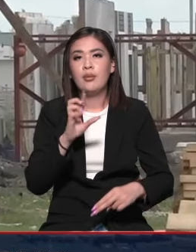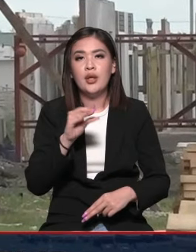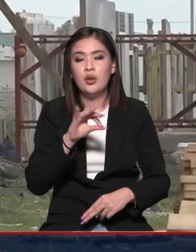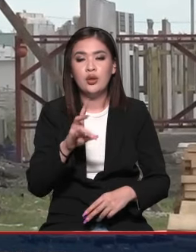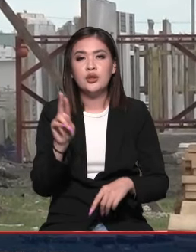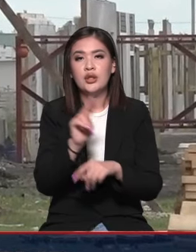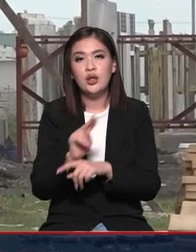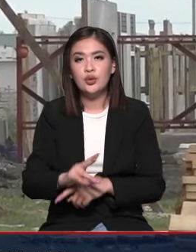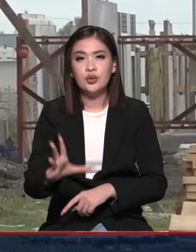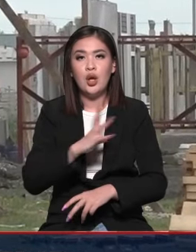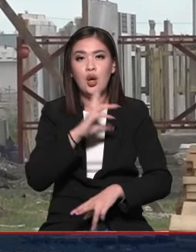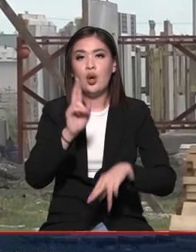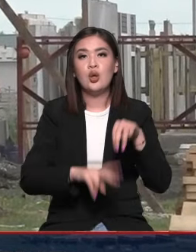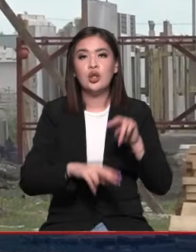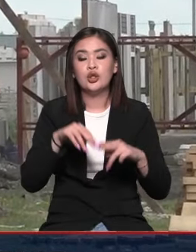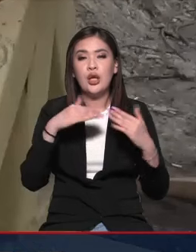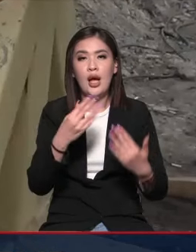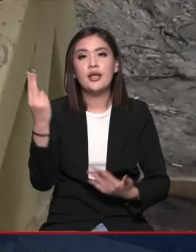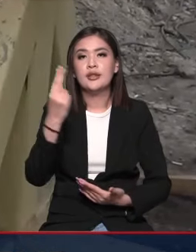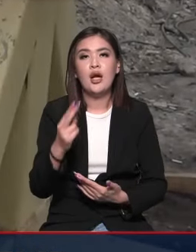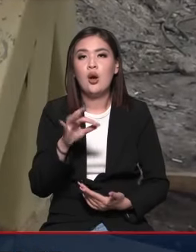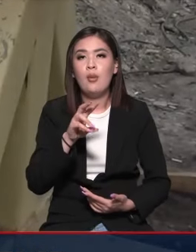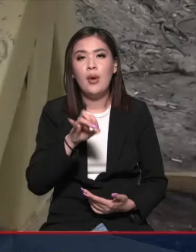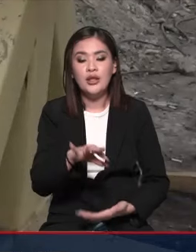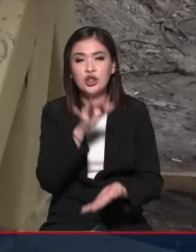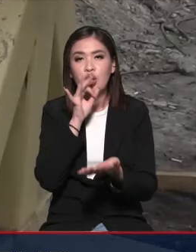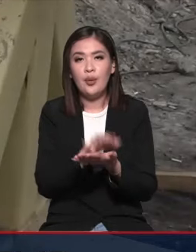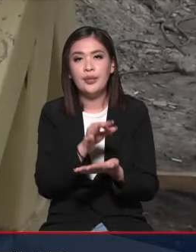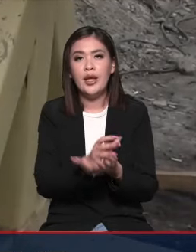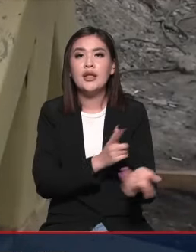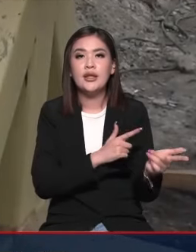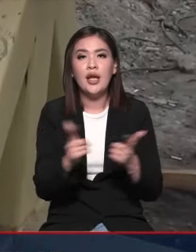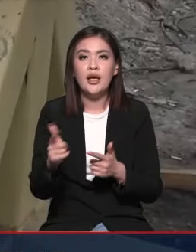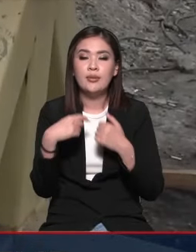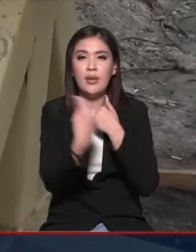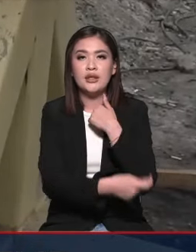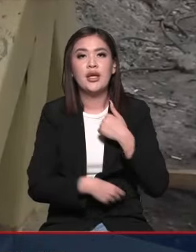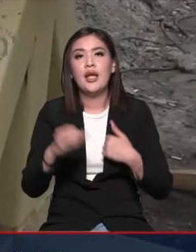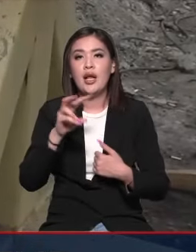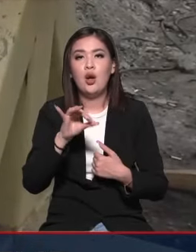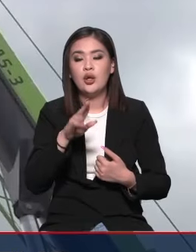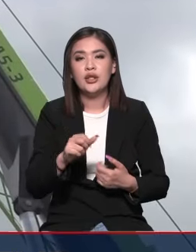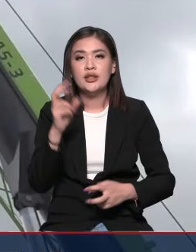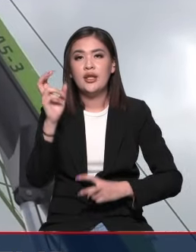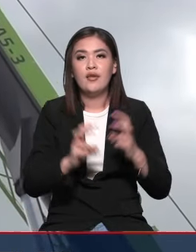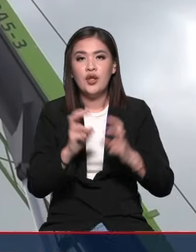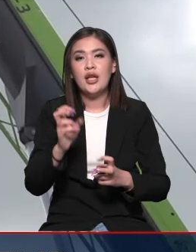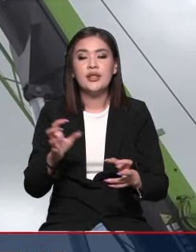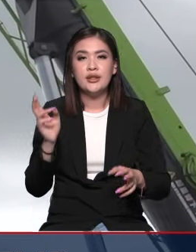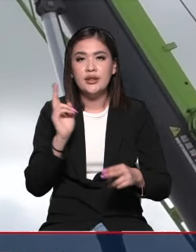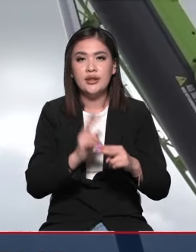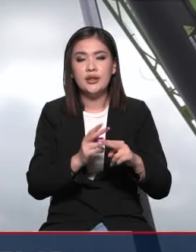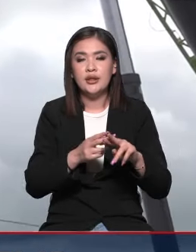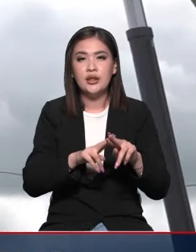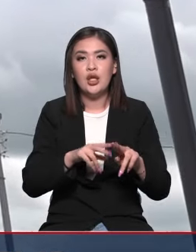салынуда. Олардың құрылысына астаналық компания жауапты. Яғни дайын материалдар елордадағы зауыттан темір жол арқылы